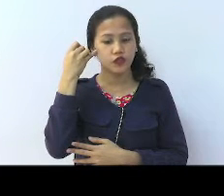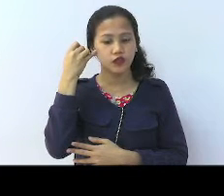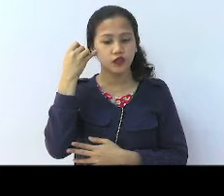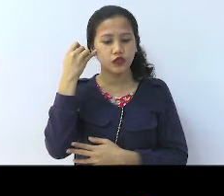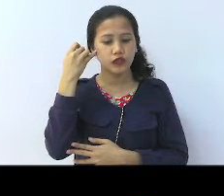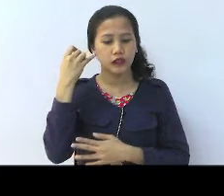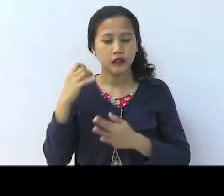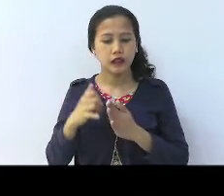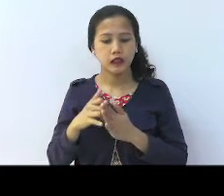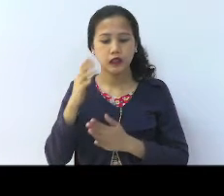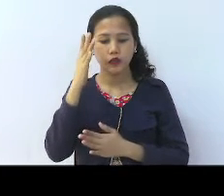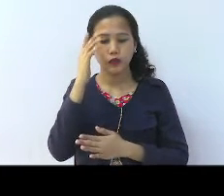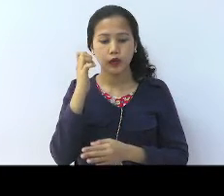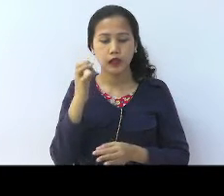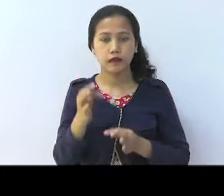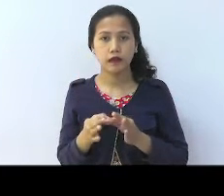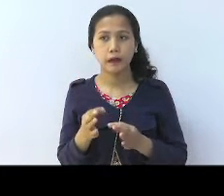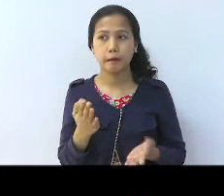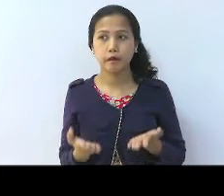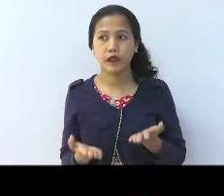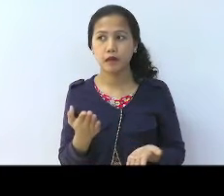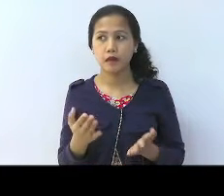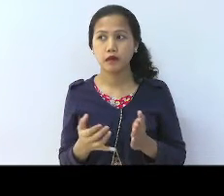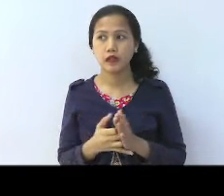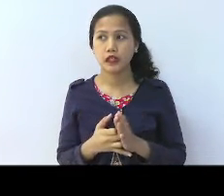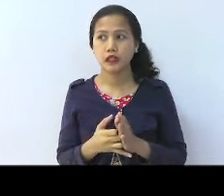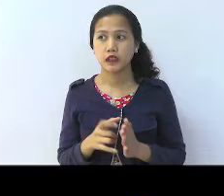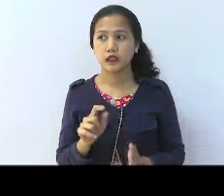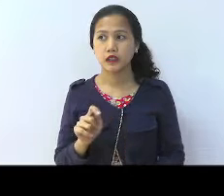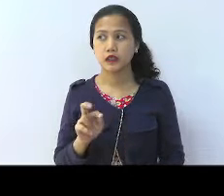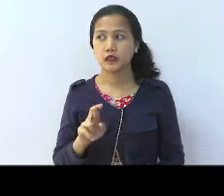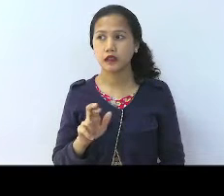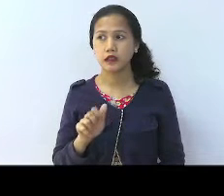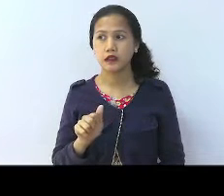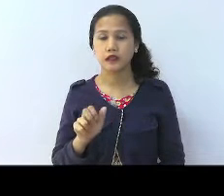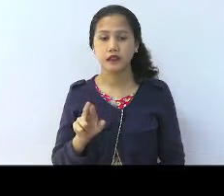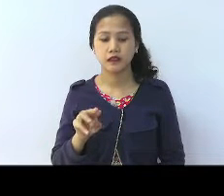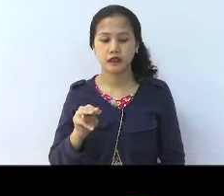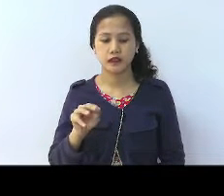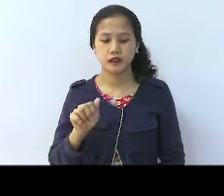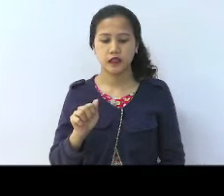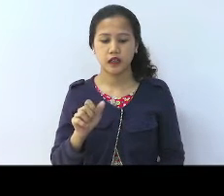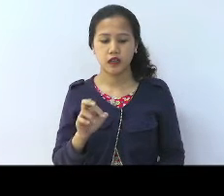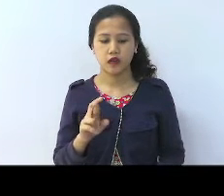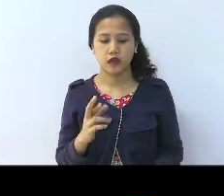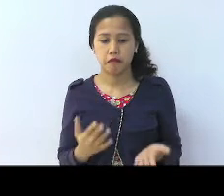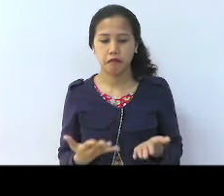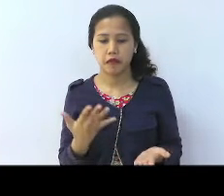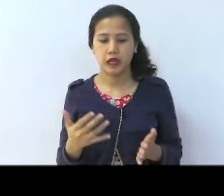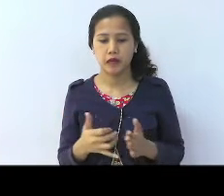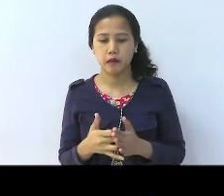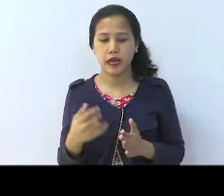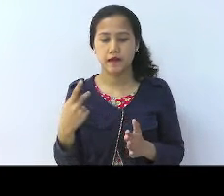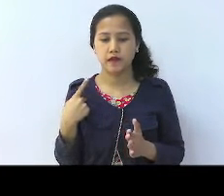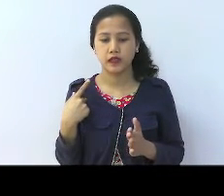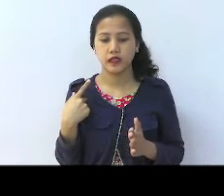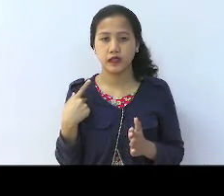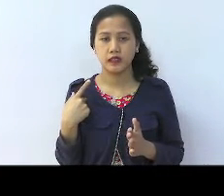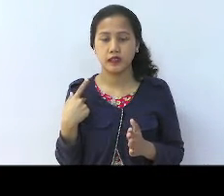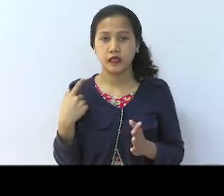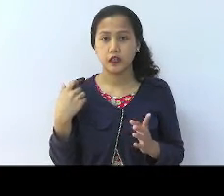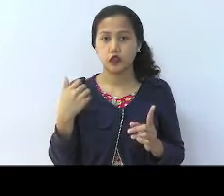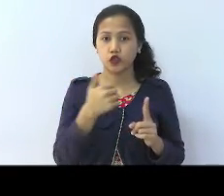saan namamaga yung joint, namamaga yung mga structures na makikita